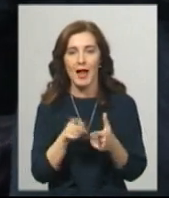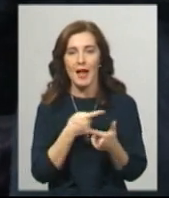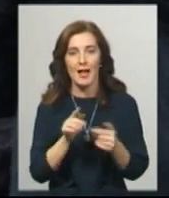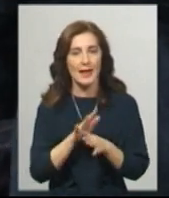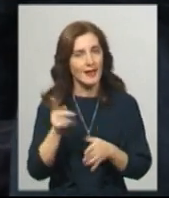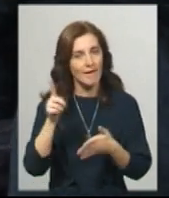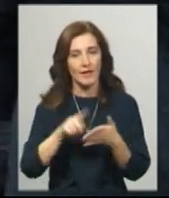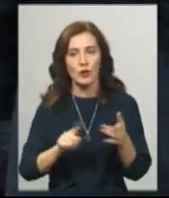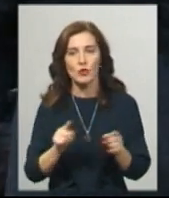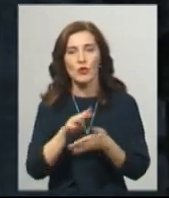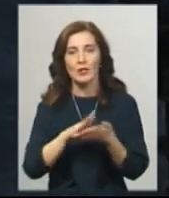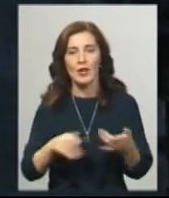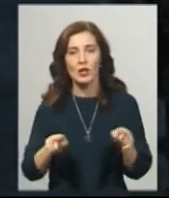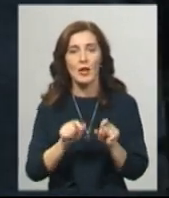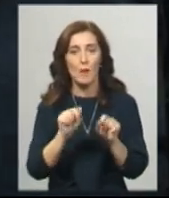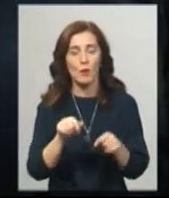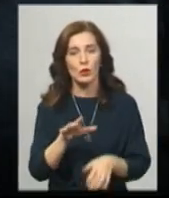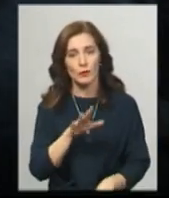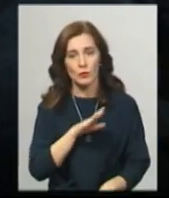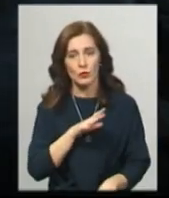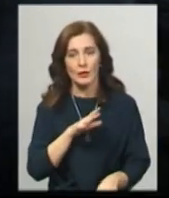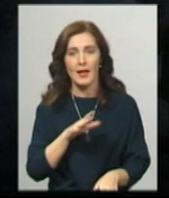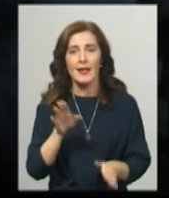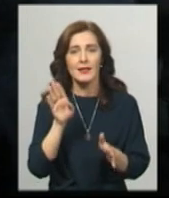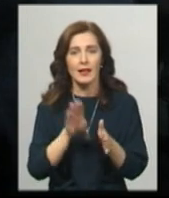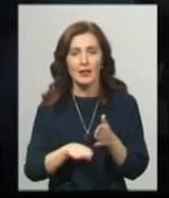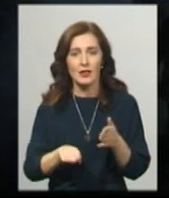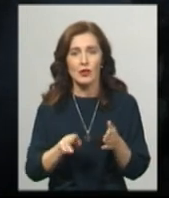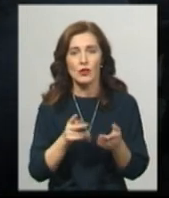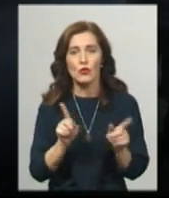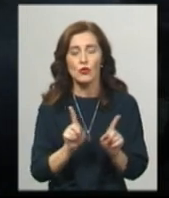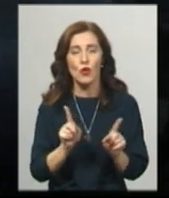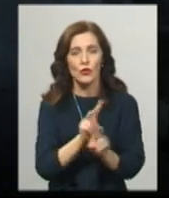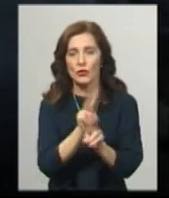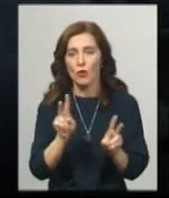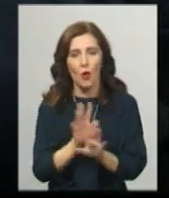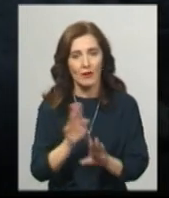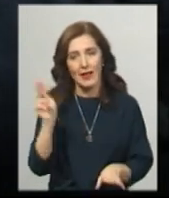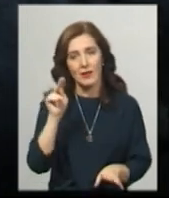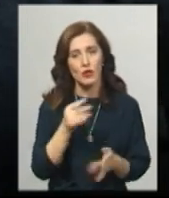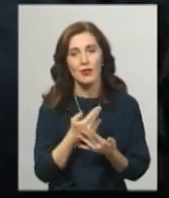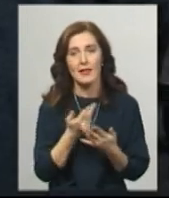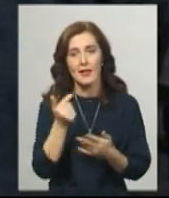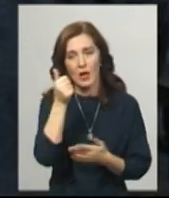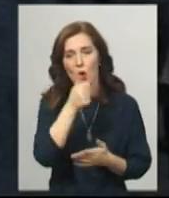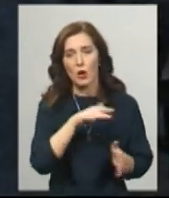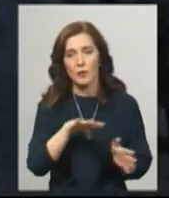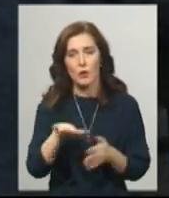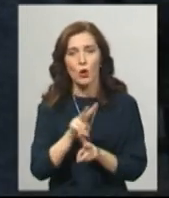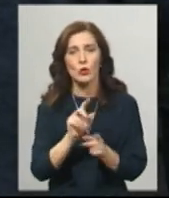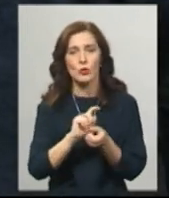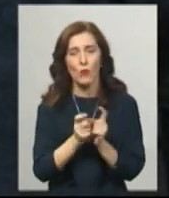що далі може таке бути. Найгірше те, що нікого не навчило. Скільки років минуло, хтось бореться, хтось